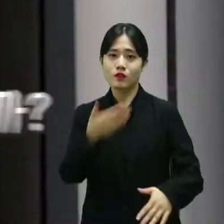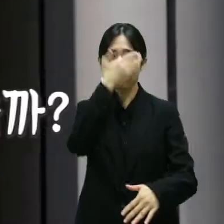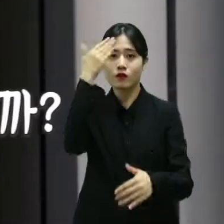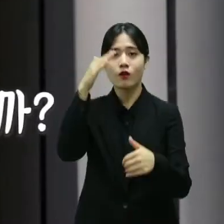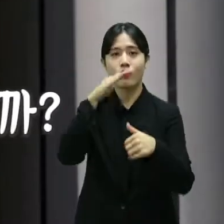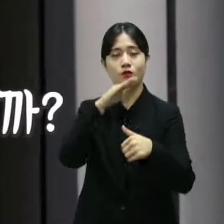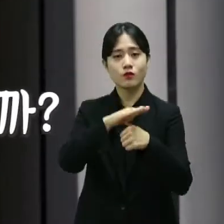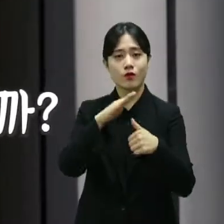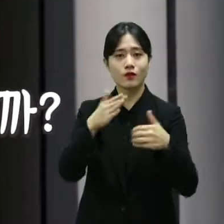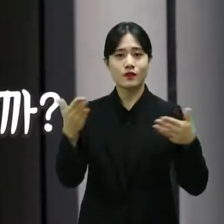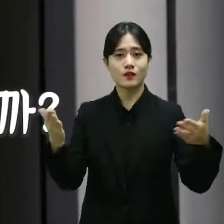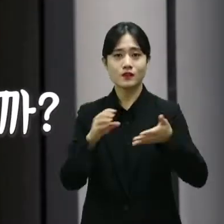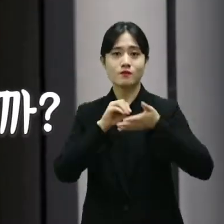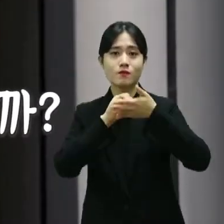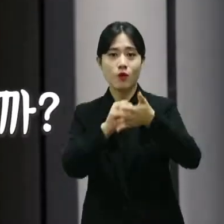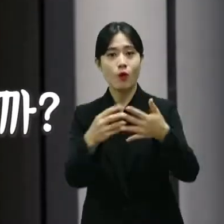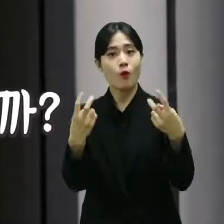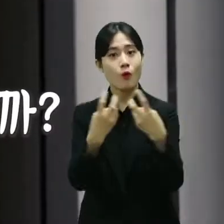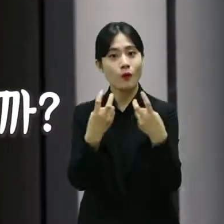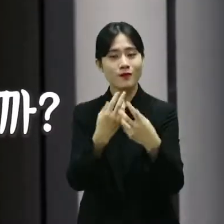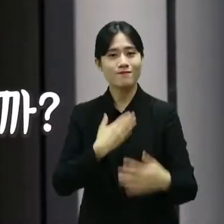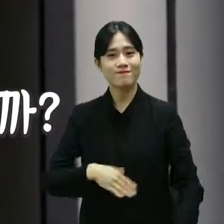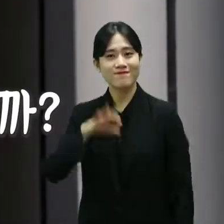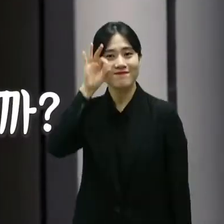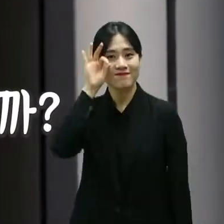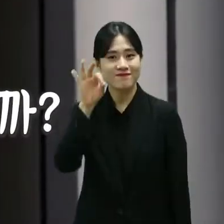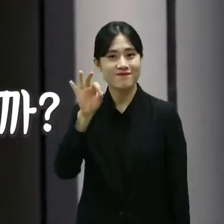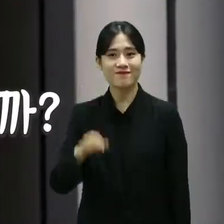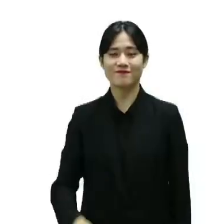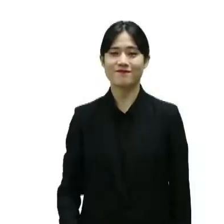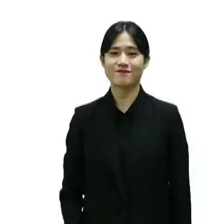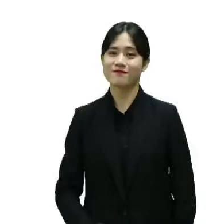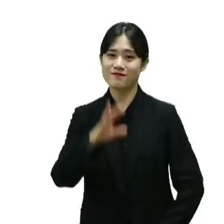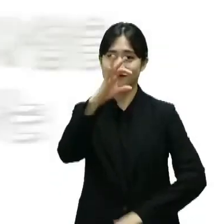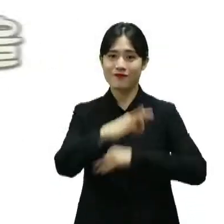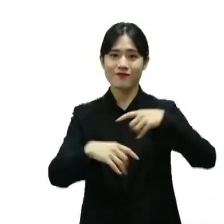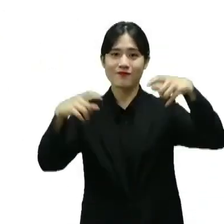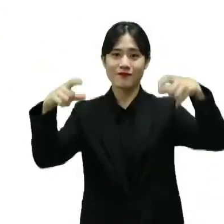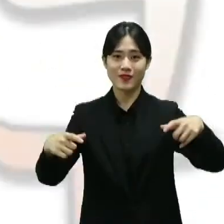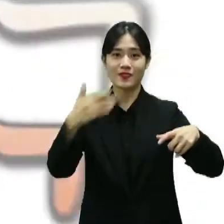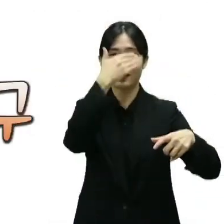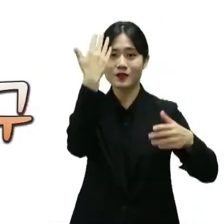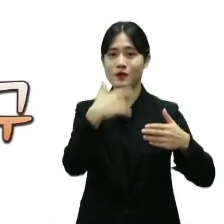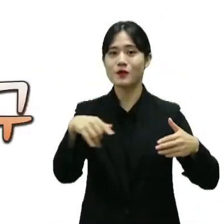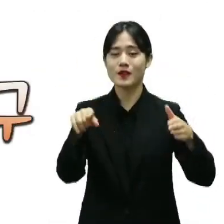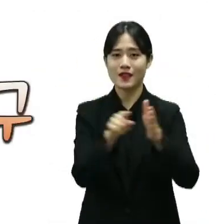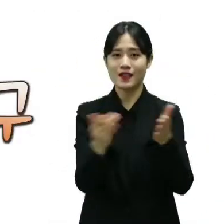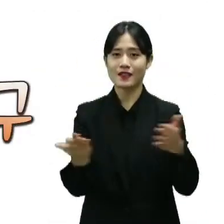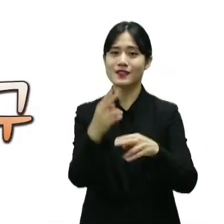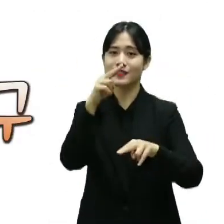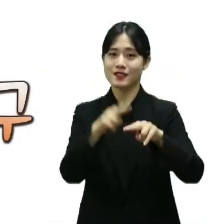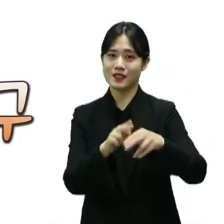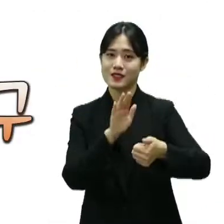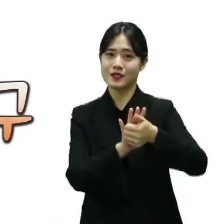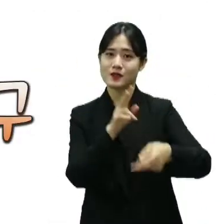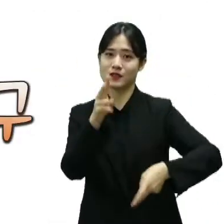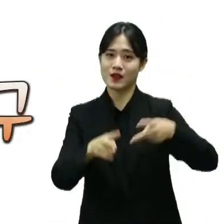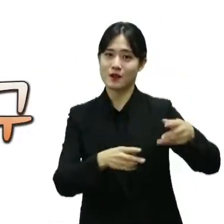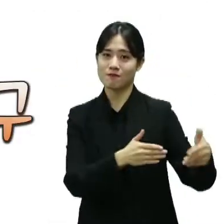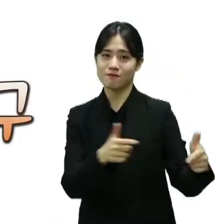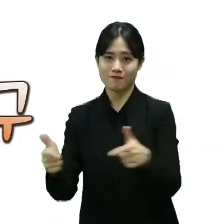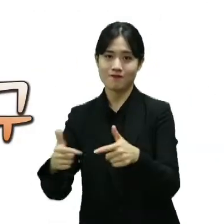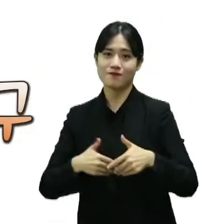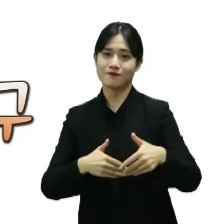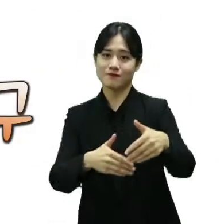우리 청년들의 일자리를 구할 수 있는지 바로 알아보도록 하겠습니다. 서구는 청년들을 위해 다양한 일자리 지원